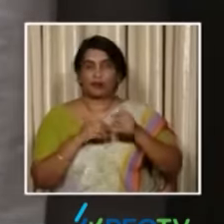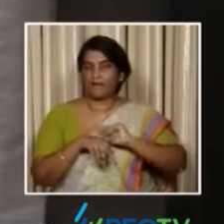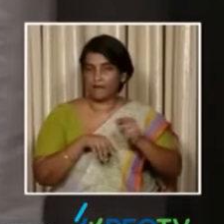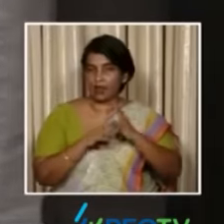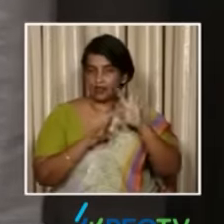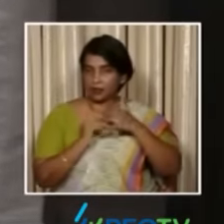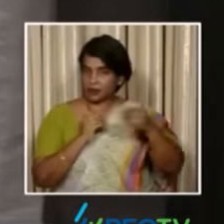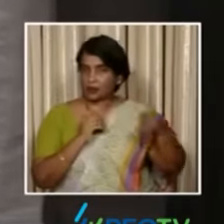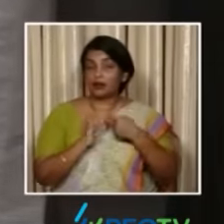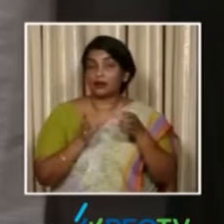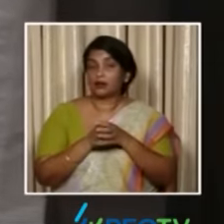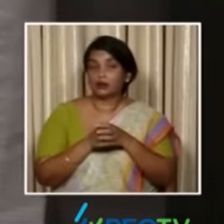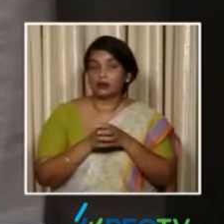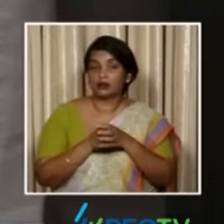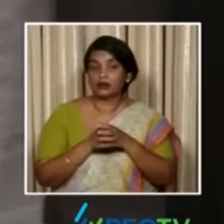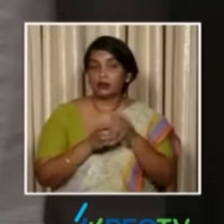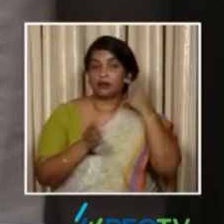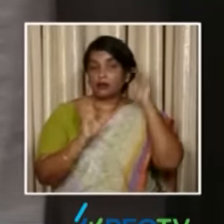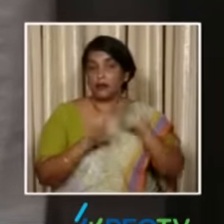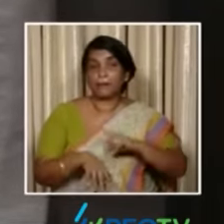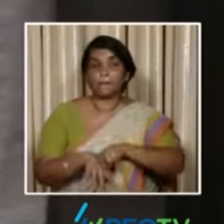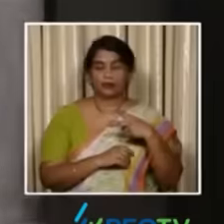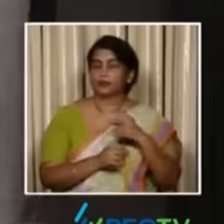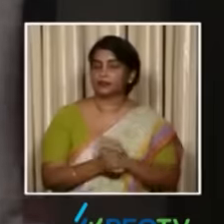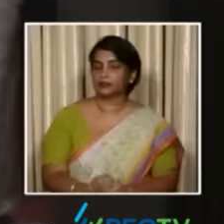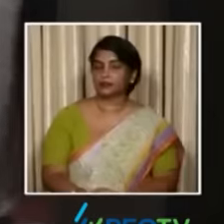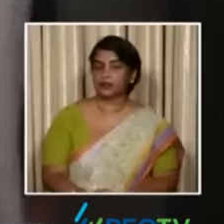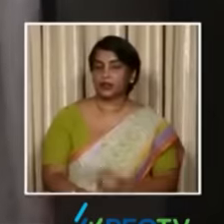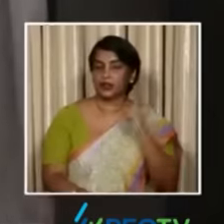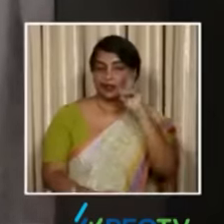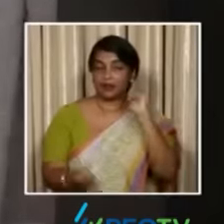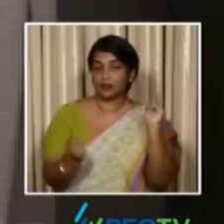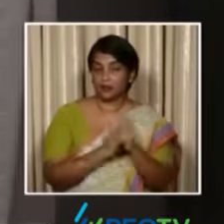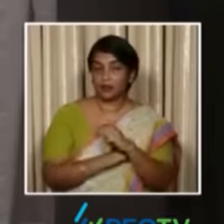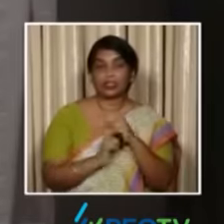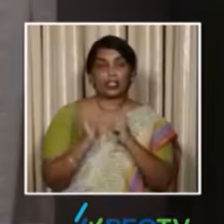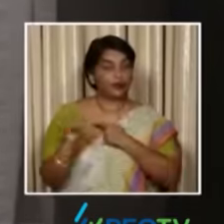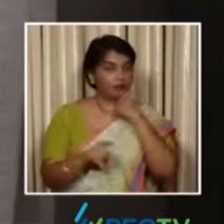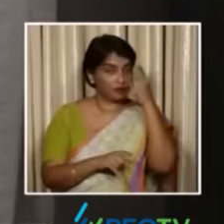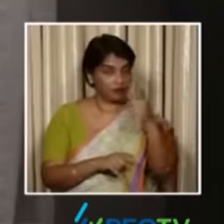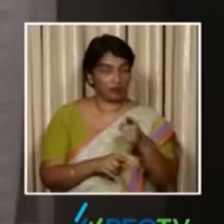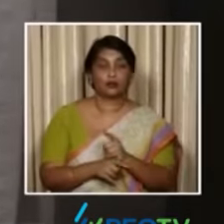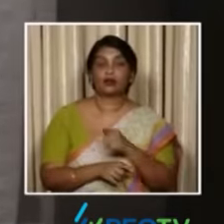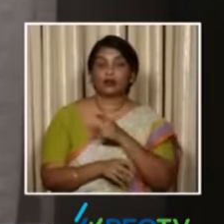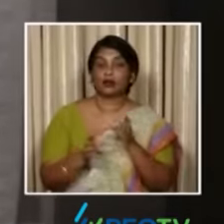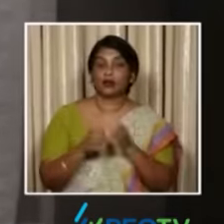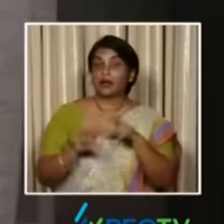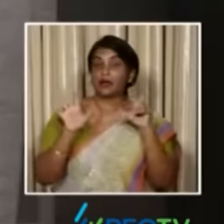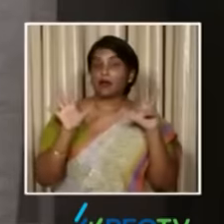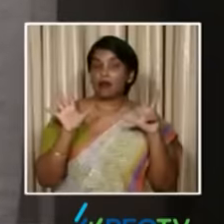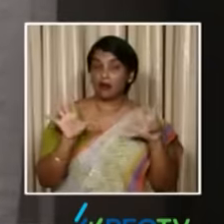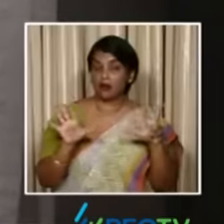එක. ඒතර අපේ ටීම් එක ලොකේට් කරලා තියෙන්නේ පැය එකහමාරක් එහා. පළවෙනි මැච් එකට නිව්යෝක් වලට යන්නට ඒ අය පැය